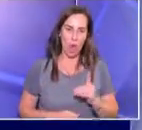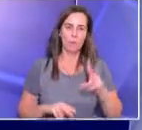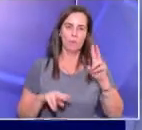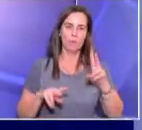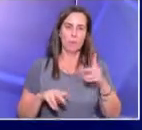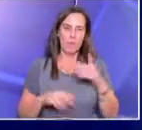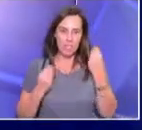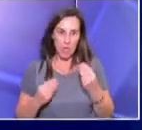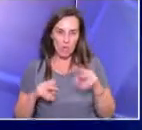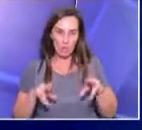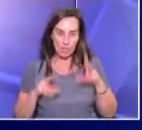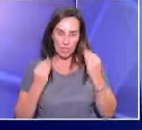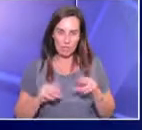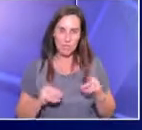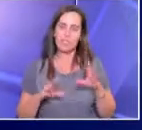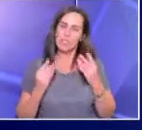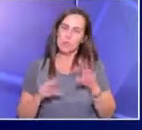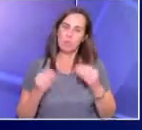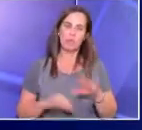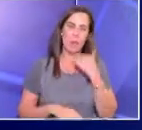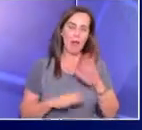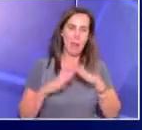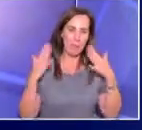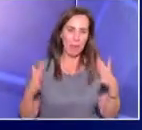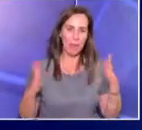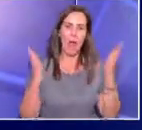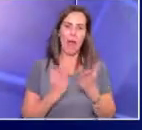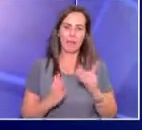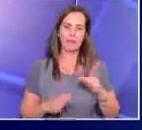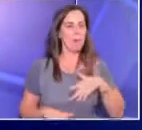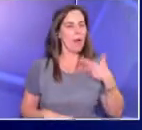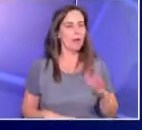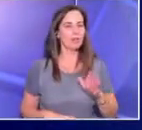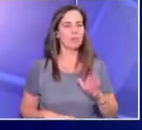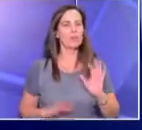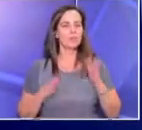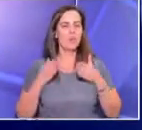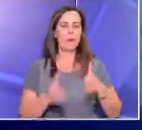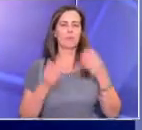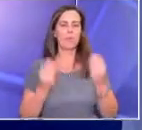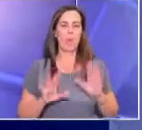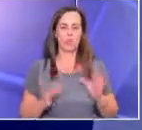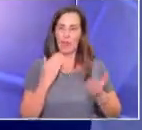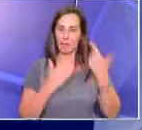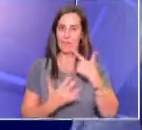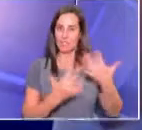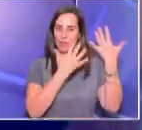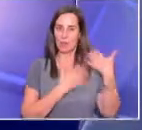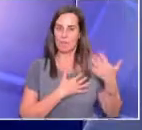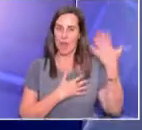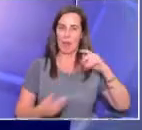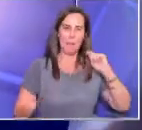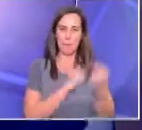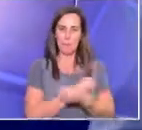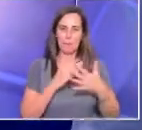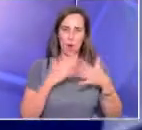זה טוב? יציבות זה לטוב ולרע. אבל בגדול הנגב כנראה מרגיש שהוא הולך לכיוונים טובים. לפני 10 שנים היה לנו את